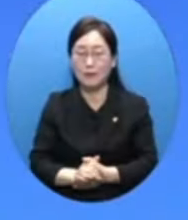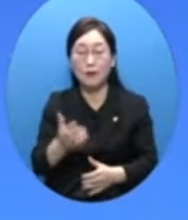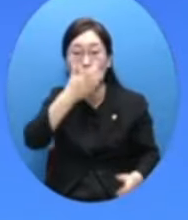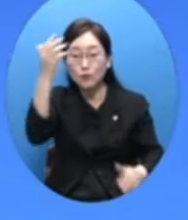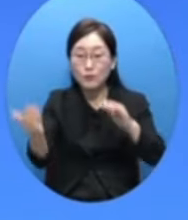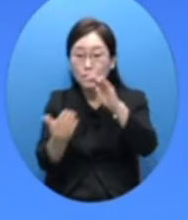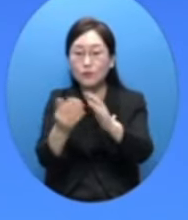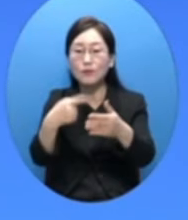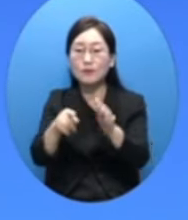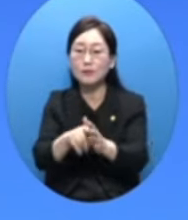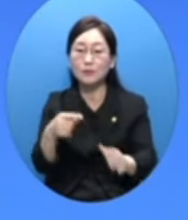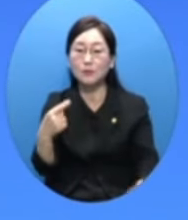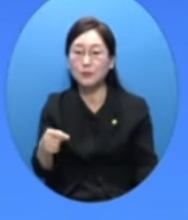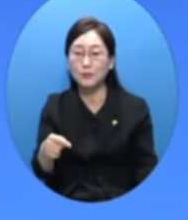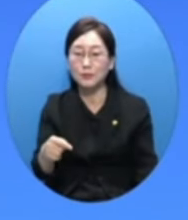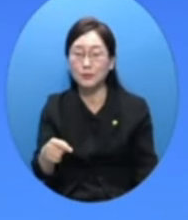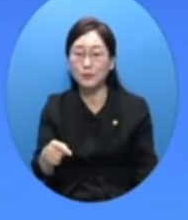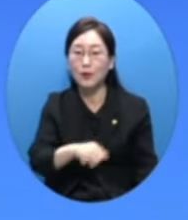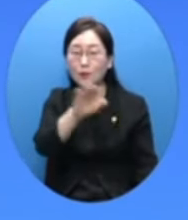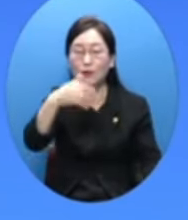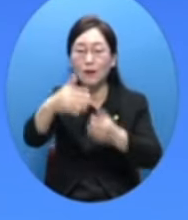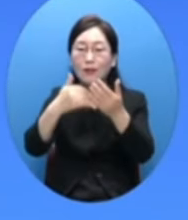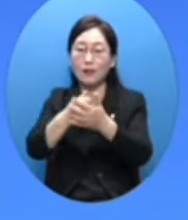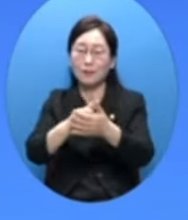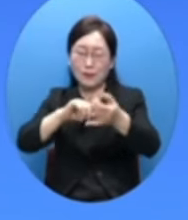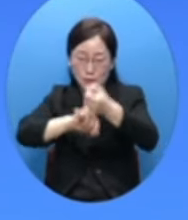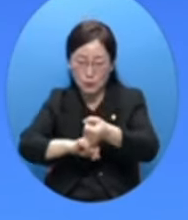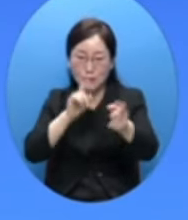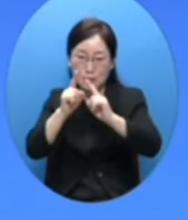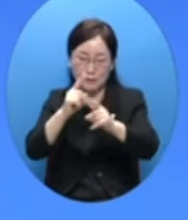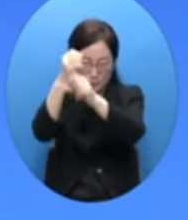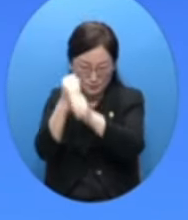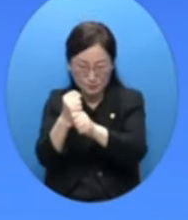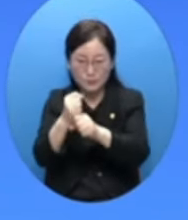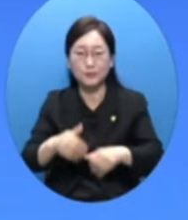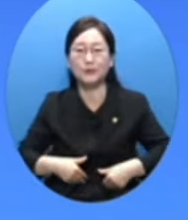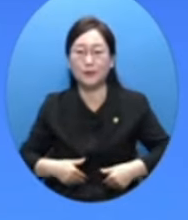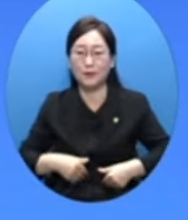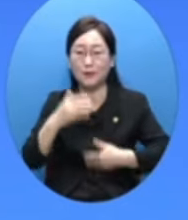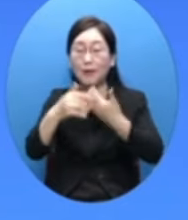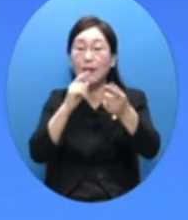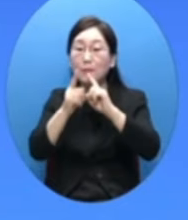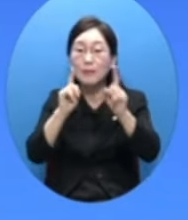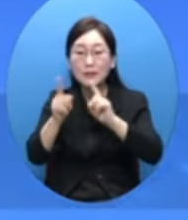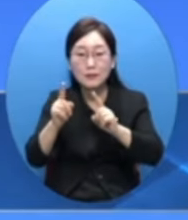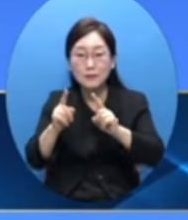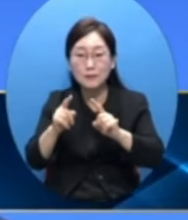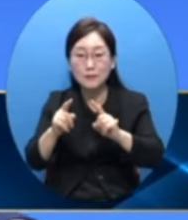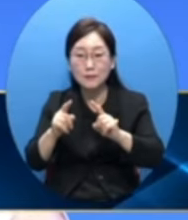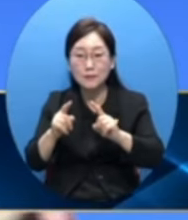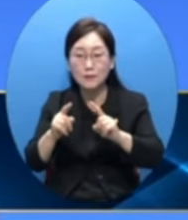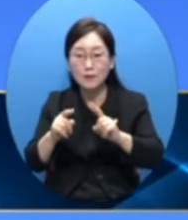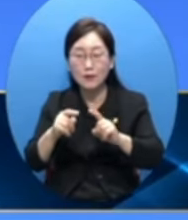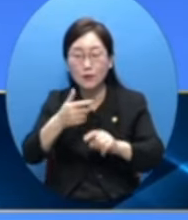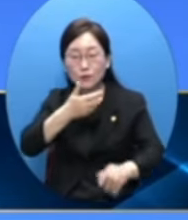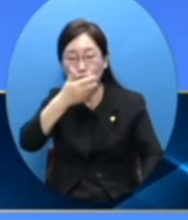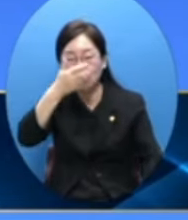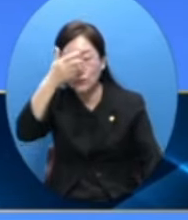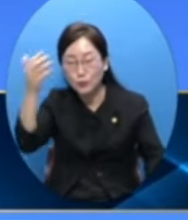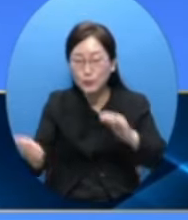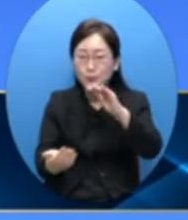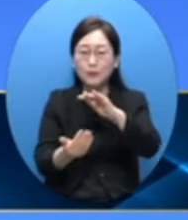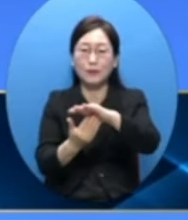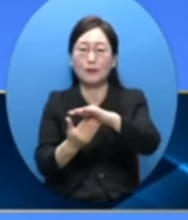이루려면 우리가 하나님의 약속의 말씀을 붙잡아야 됩니다. 이 말씀은 꿈을 이루는 우리의